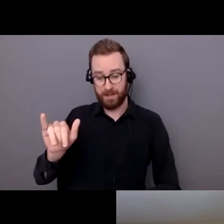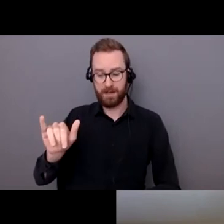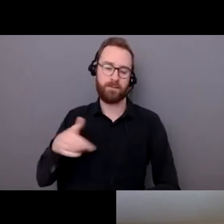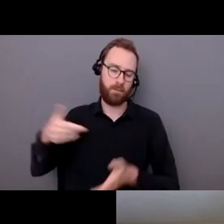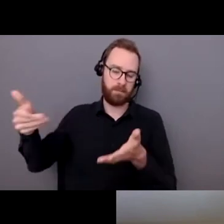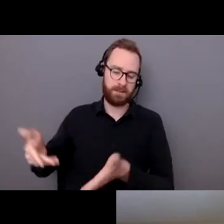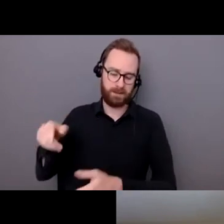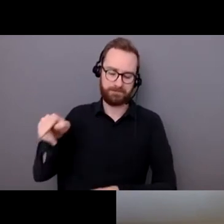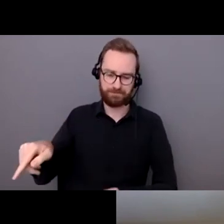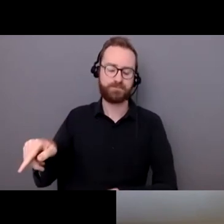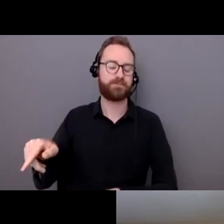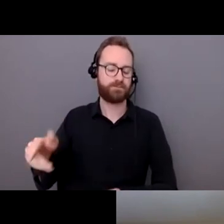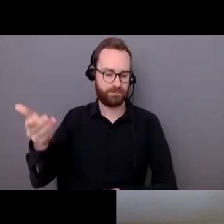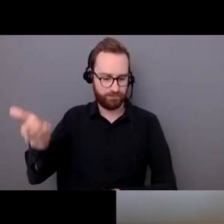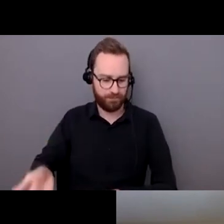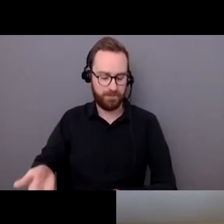aussi rapidement.